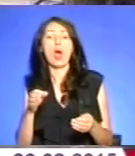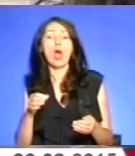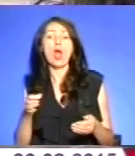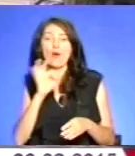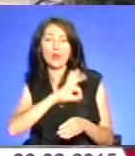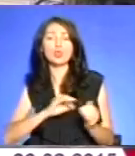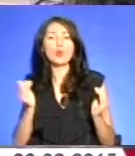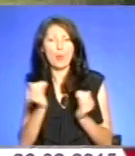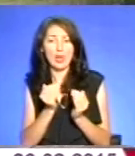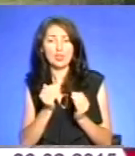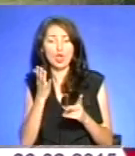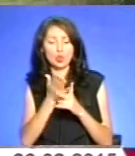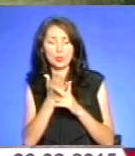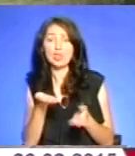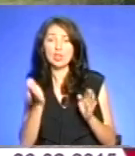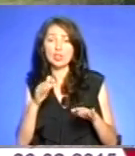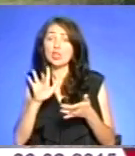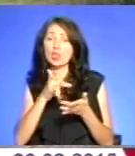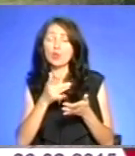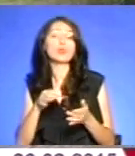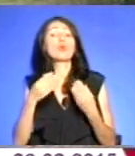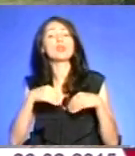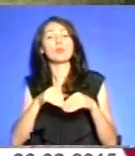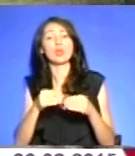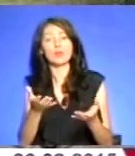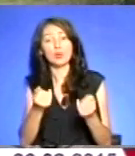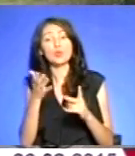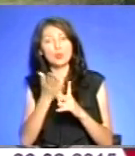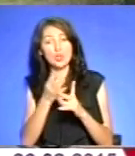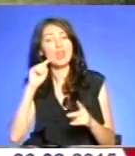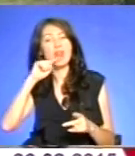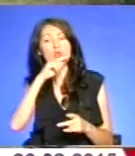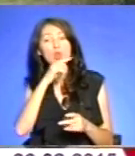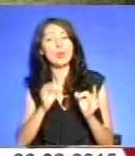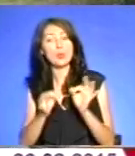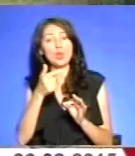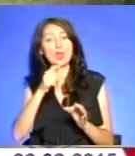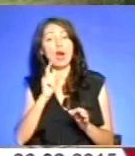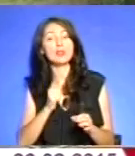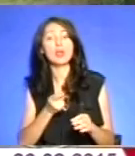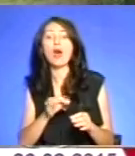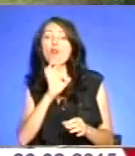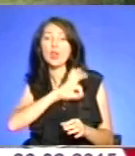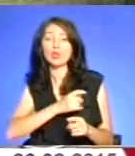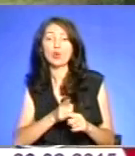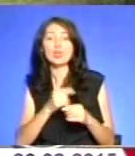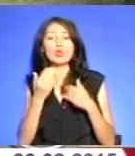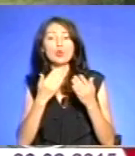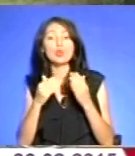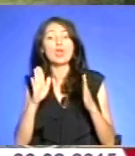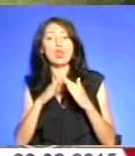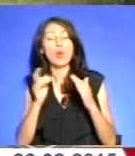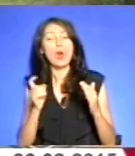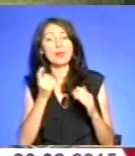рахунку родини. Отримувати субсидію і економити природний газ дуже вигідно. Ну, але це знову ж таки стосується тих домогосподарств,